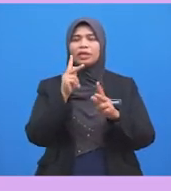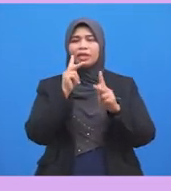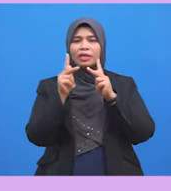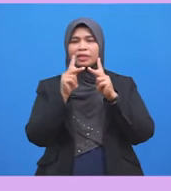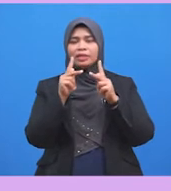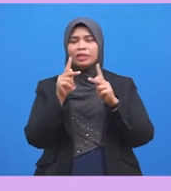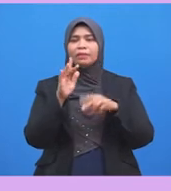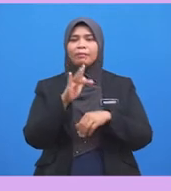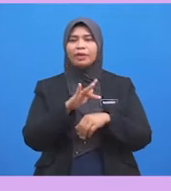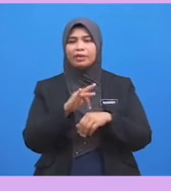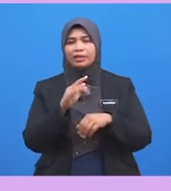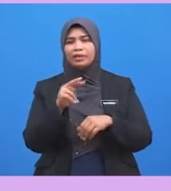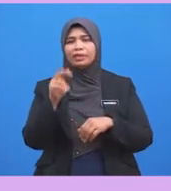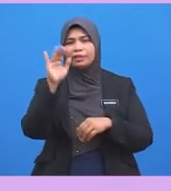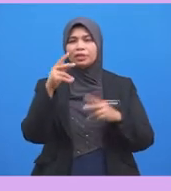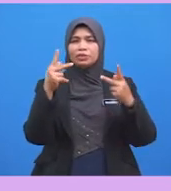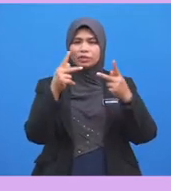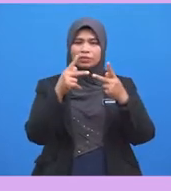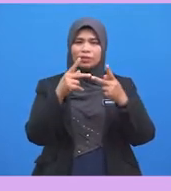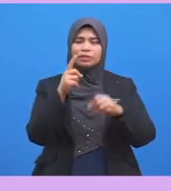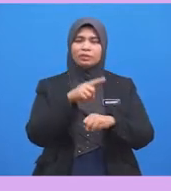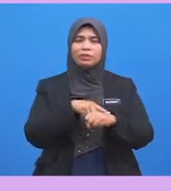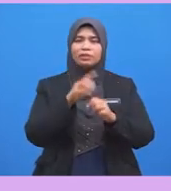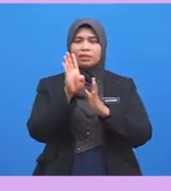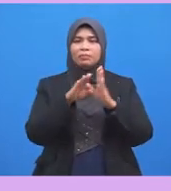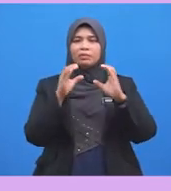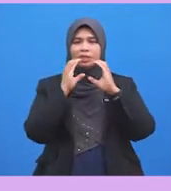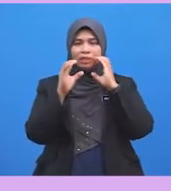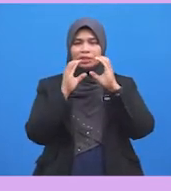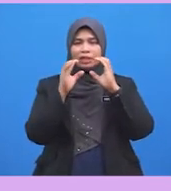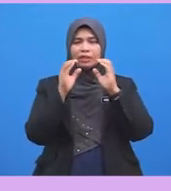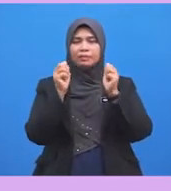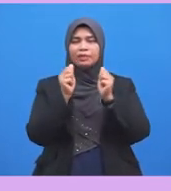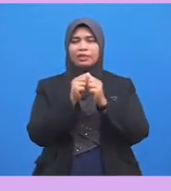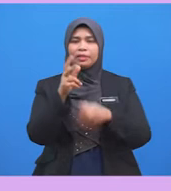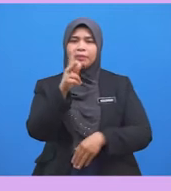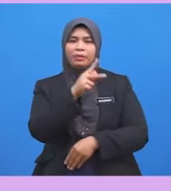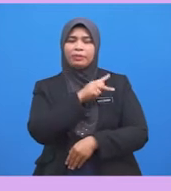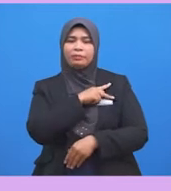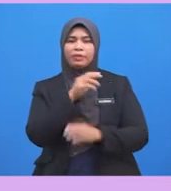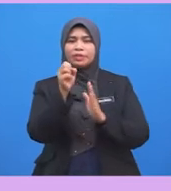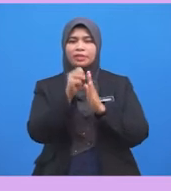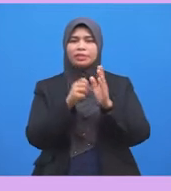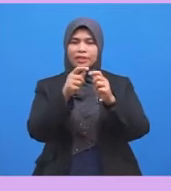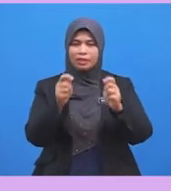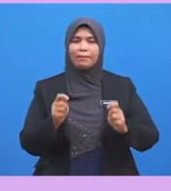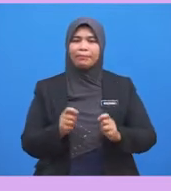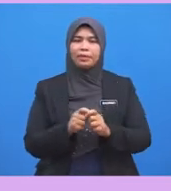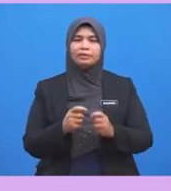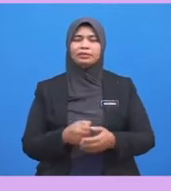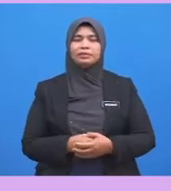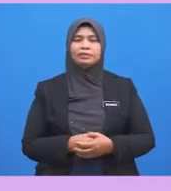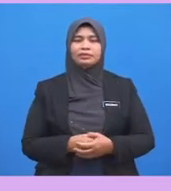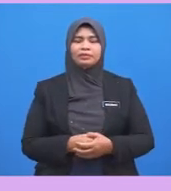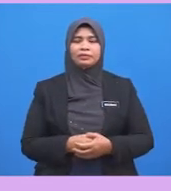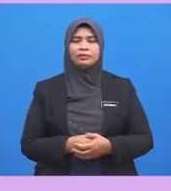menggunakan kata panggilan yang sesuai semasa bercakap dengan pemimpin setempat.